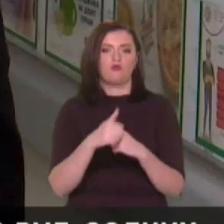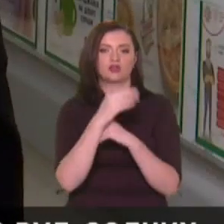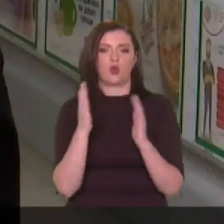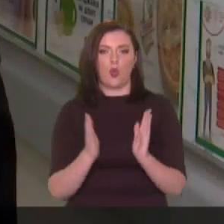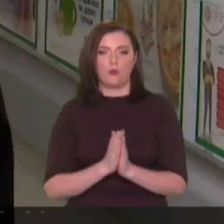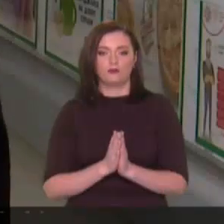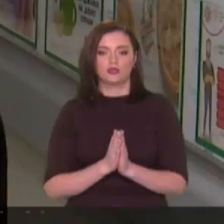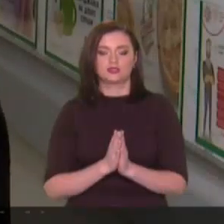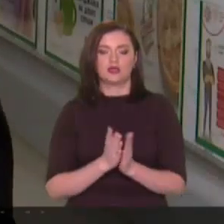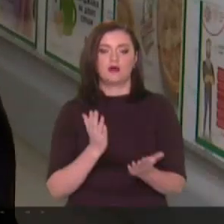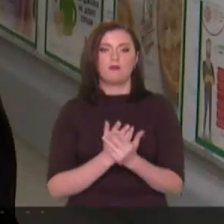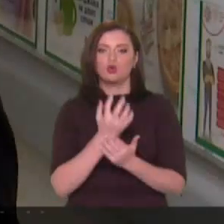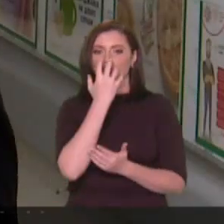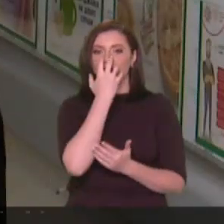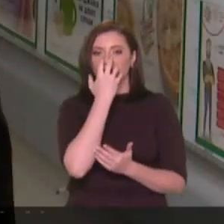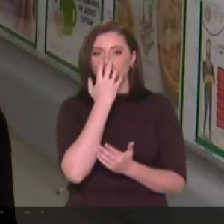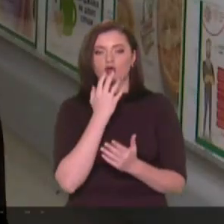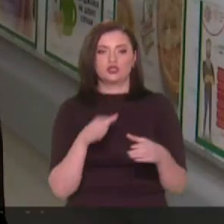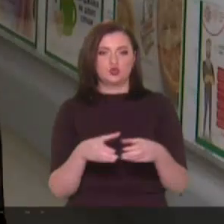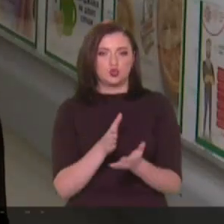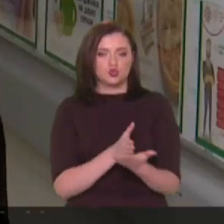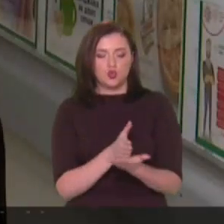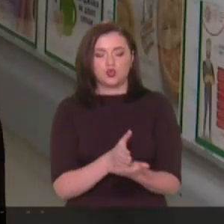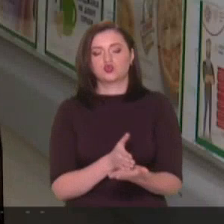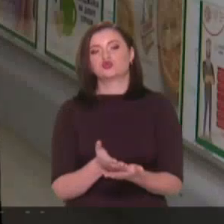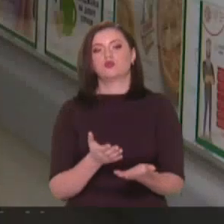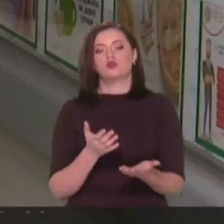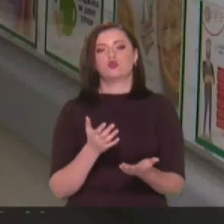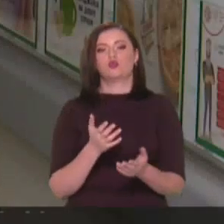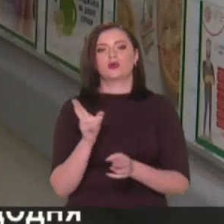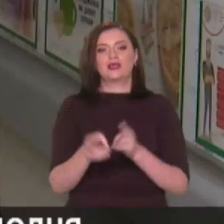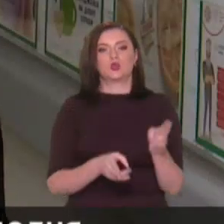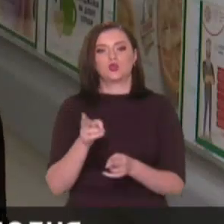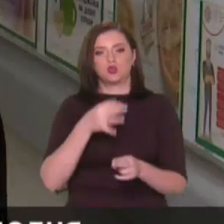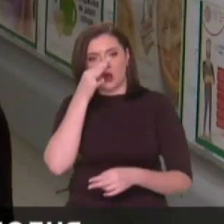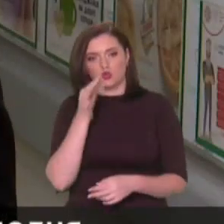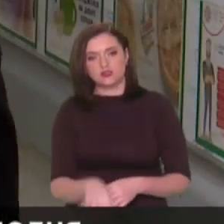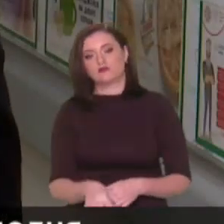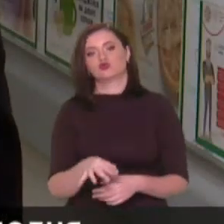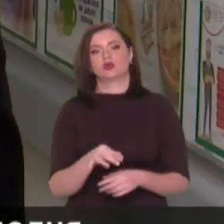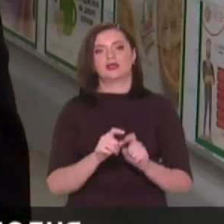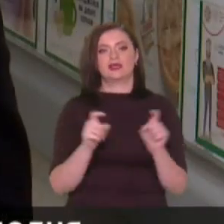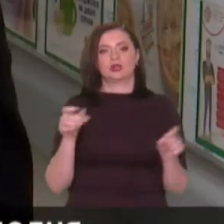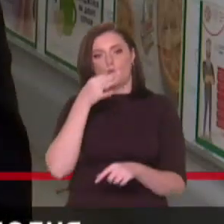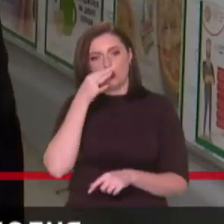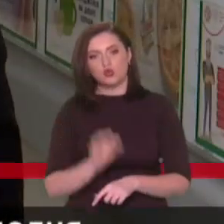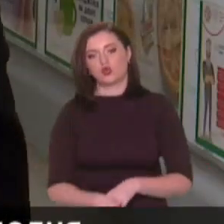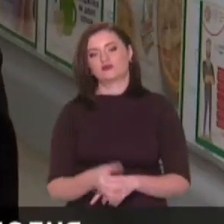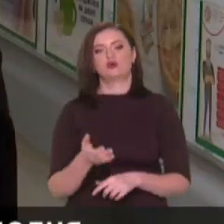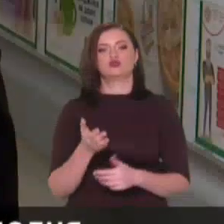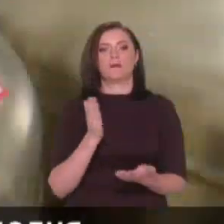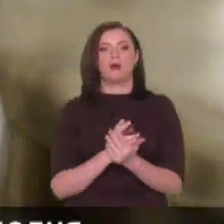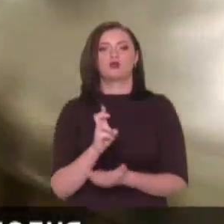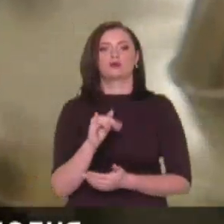мають анестезіологічну службу, мають хірурга досвідченого, мають гінеколога досвідченого, мають